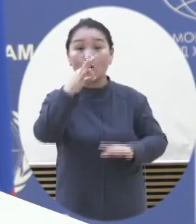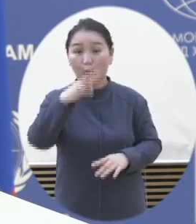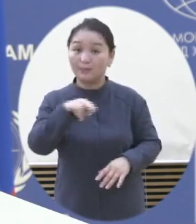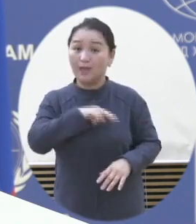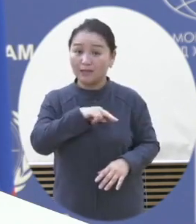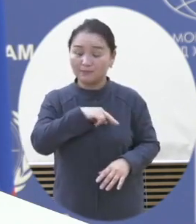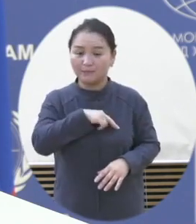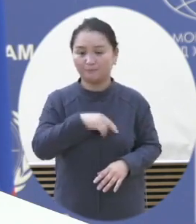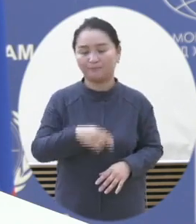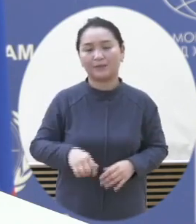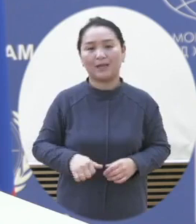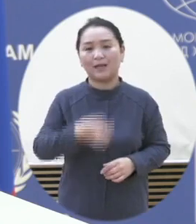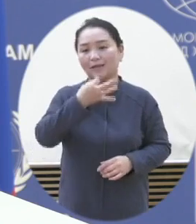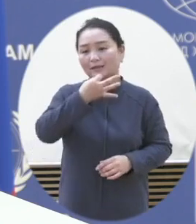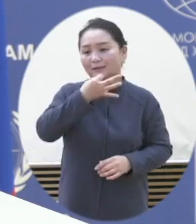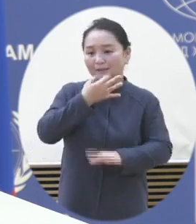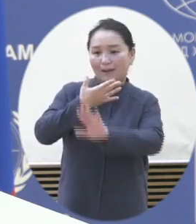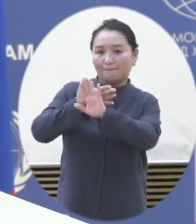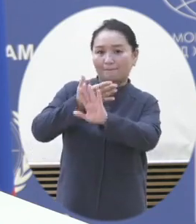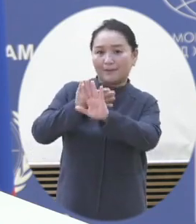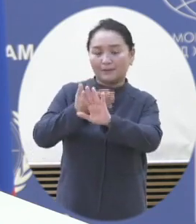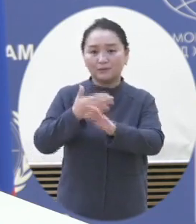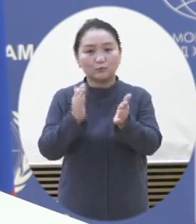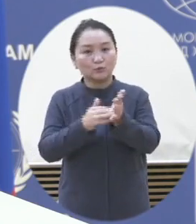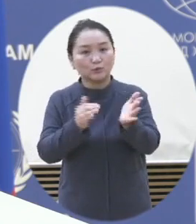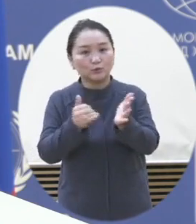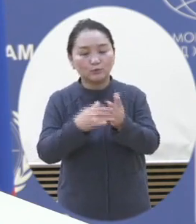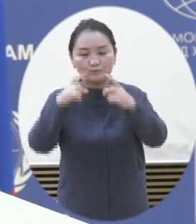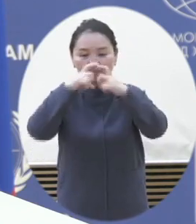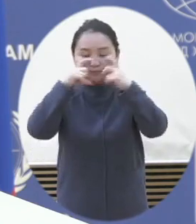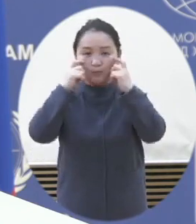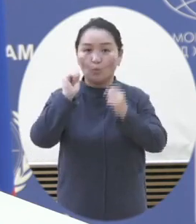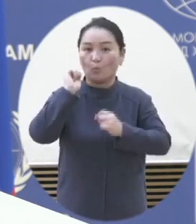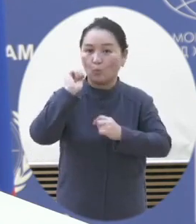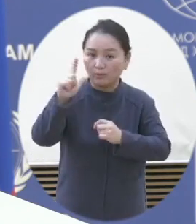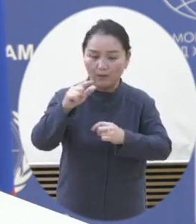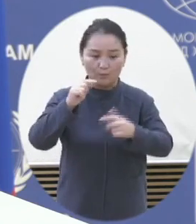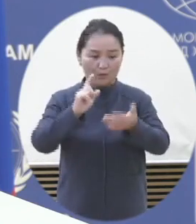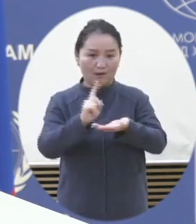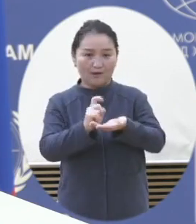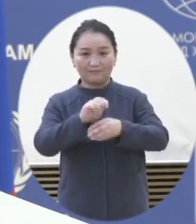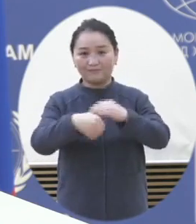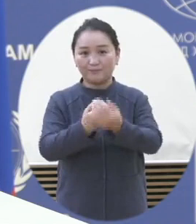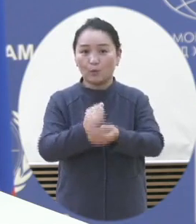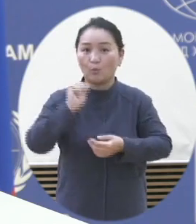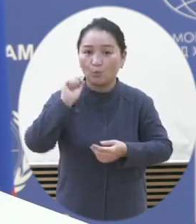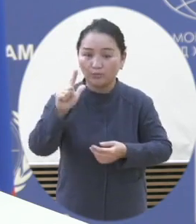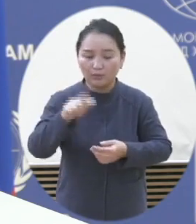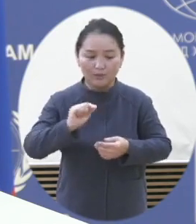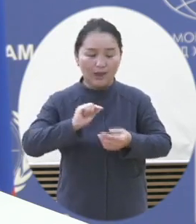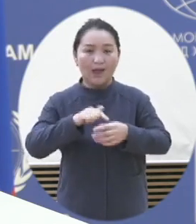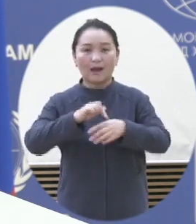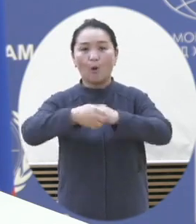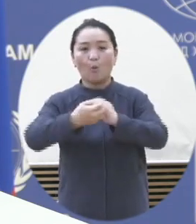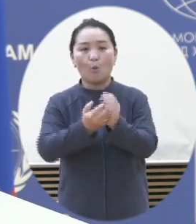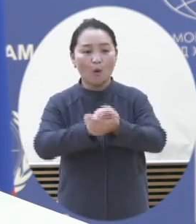тулд тэд нар дутагдах зүйл нь магадгүй одоо энэ амны хаалт үнтэй байх ч гэдэм юм уу, гар ариутгах ч үнтэй байх, за магадгүй гараа угаах нөхцөл болцоо